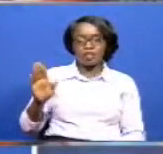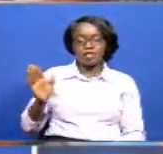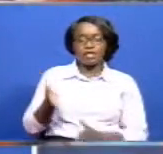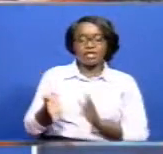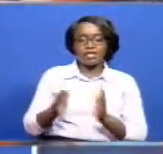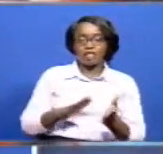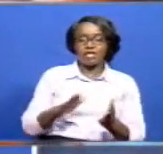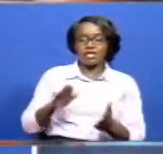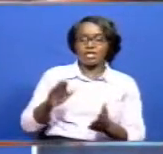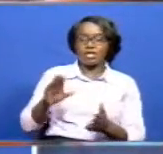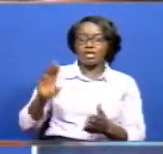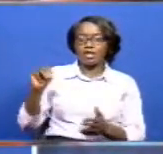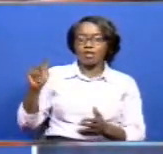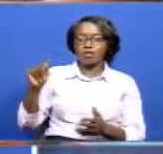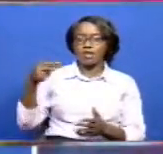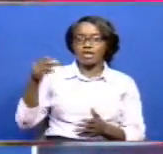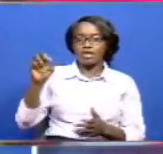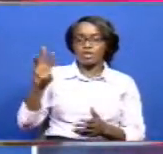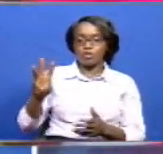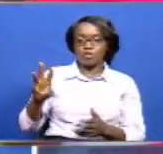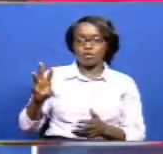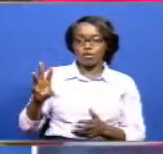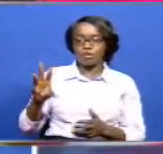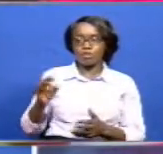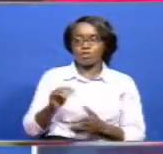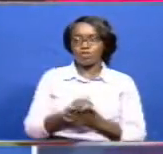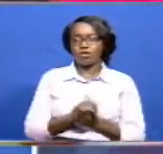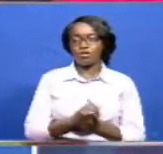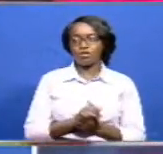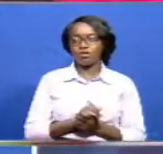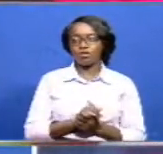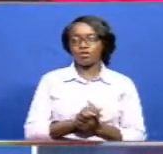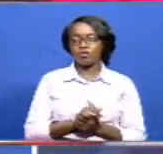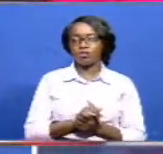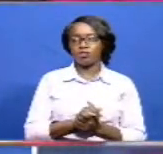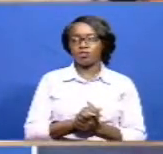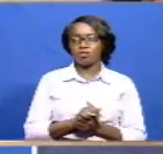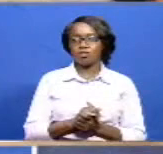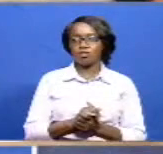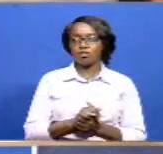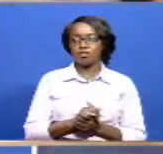John D. Matthew na Gashadhi Wadhuo. Ben Chumba, Darubini ya Channel 1.